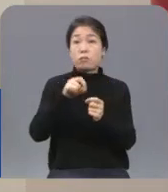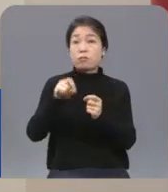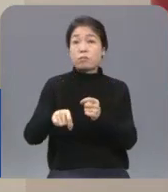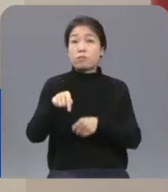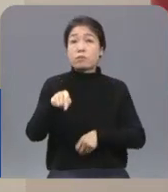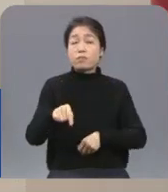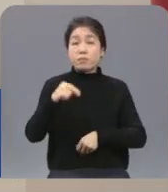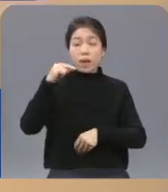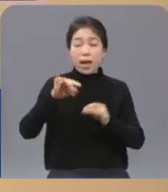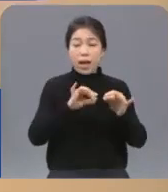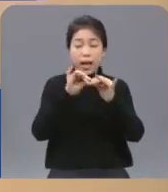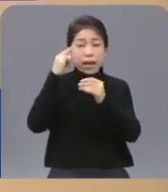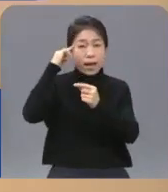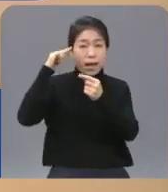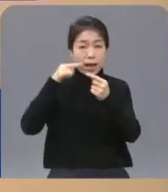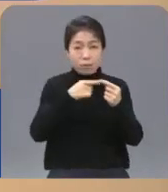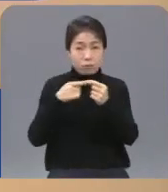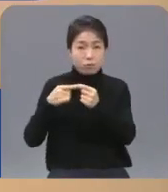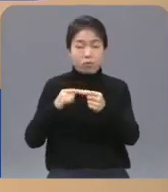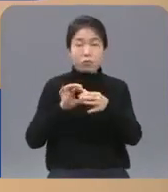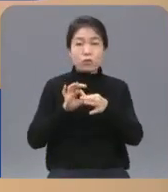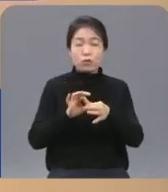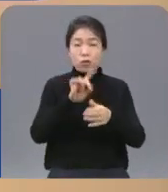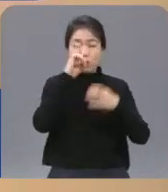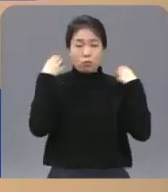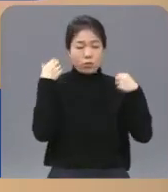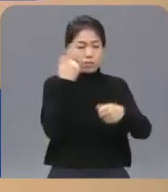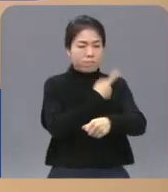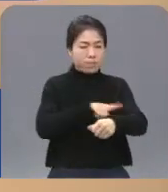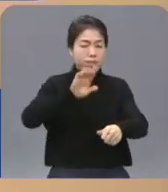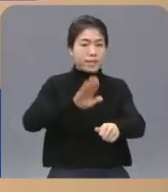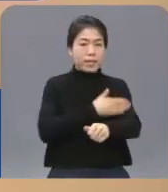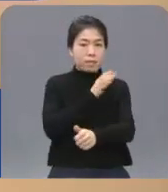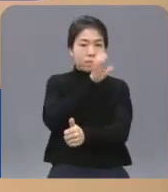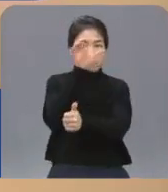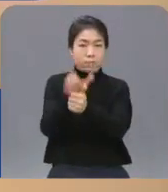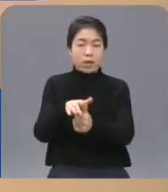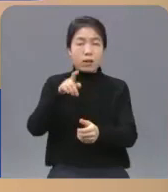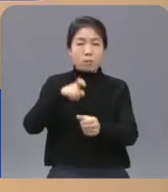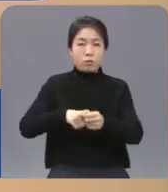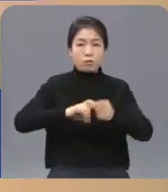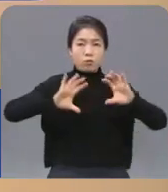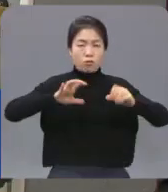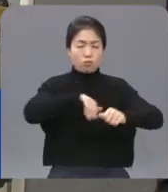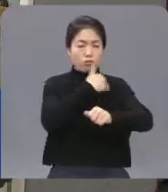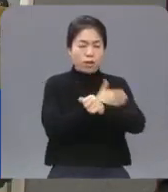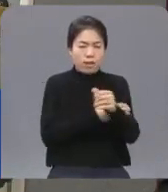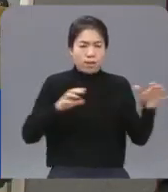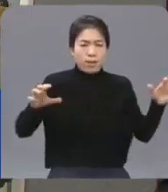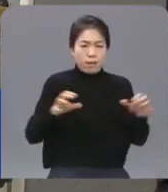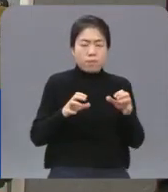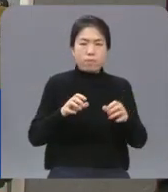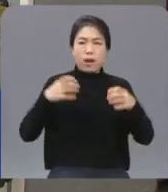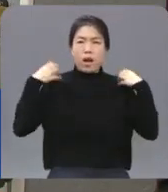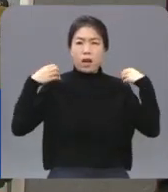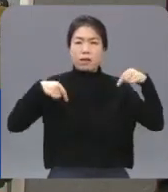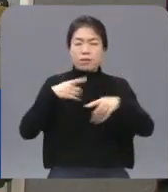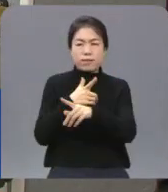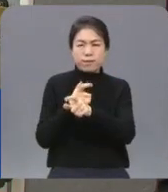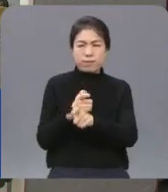광주시당은 결의문을 통해 정부가 무능의 책임을 돌리기 위해 국가 권력을 총동원해 정치 보복을 벌이고